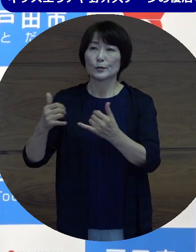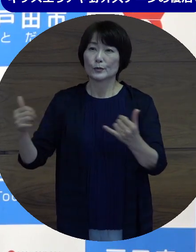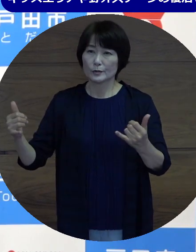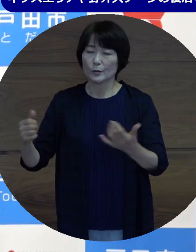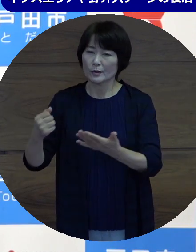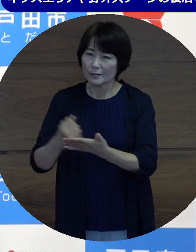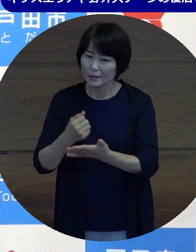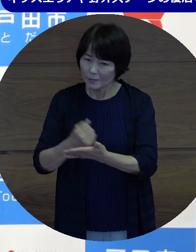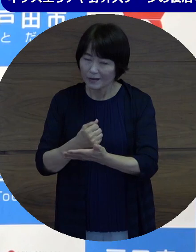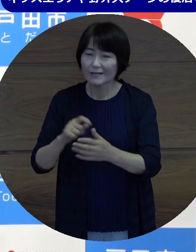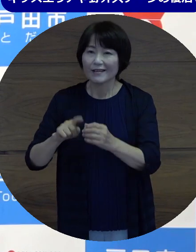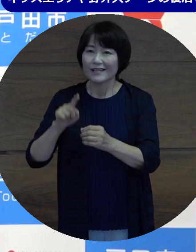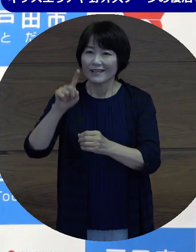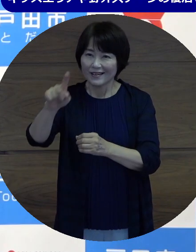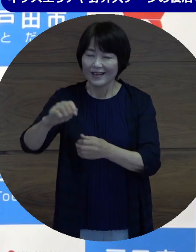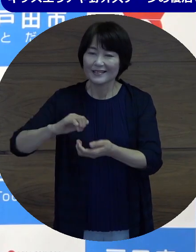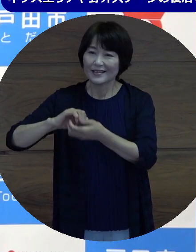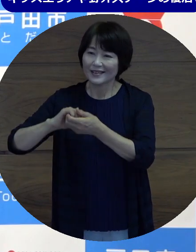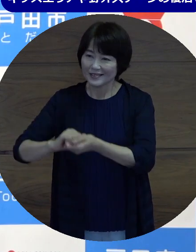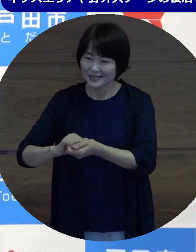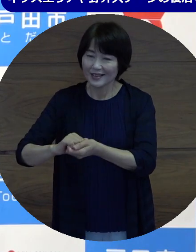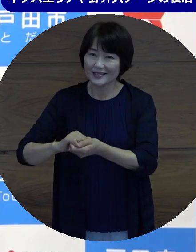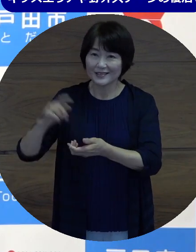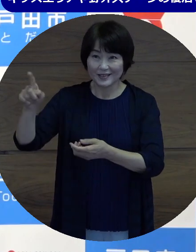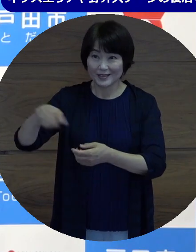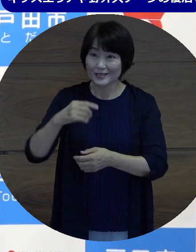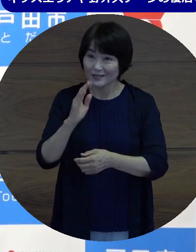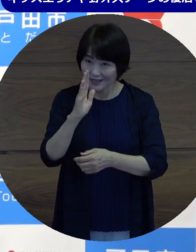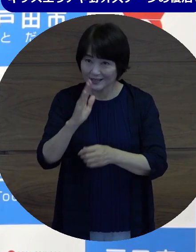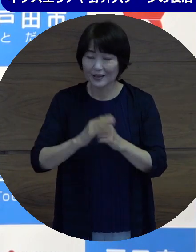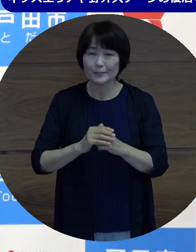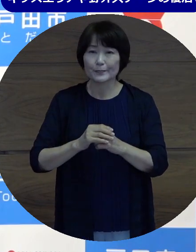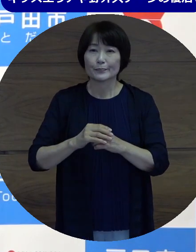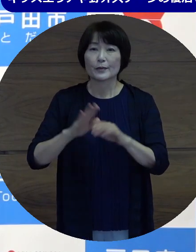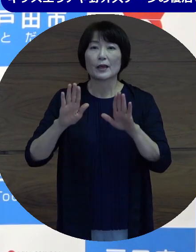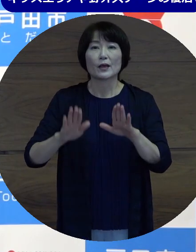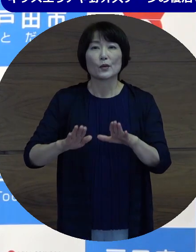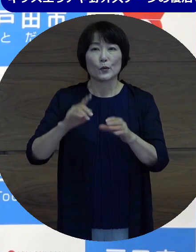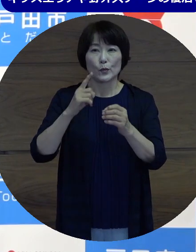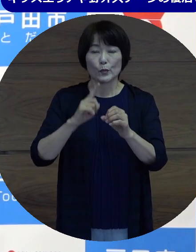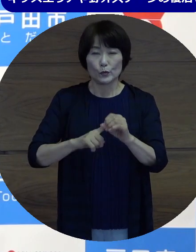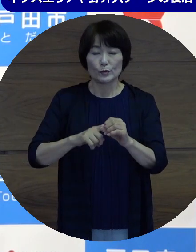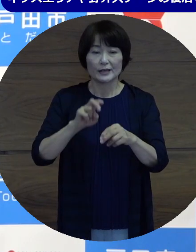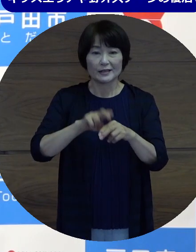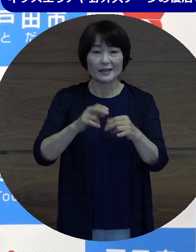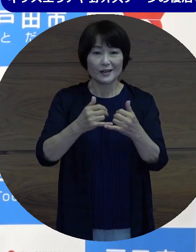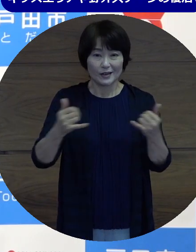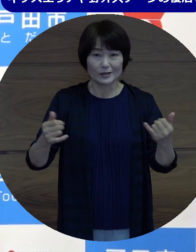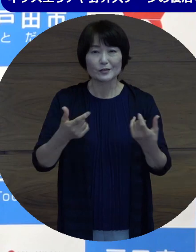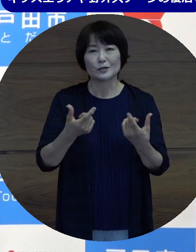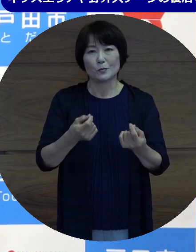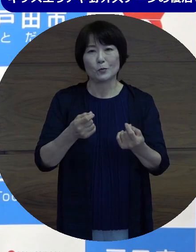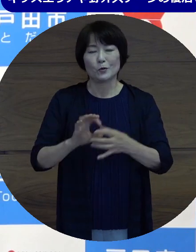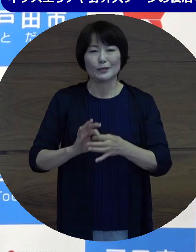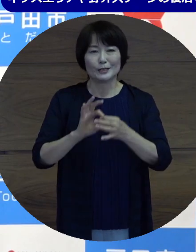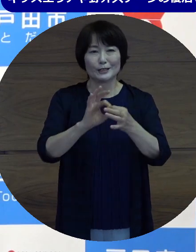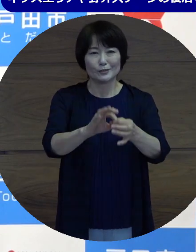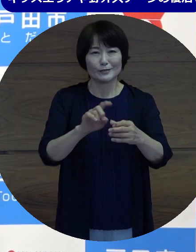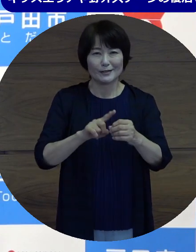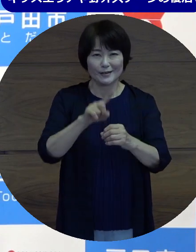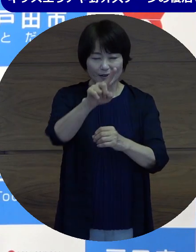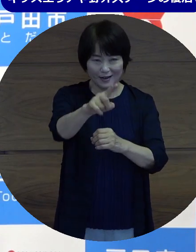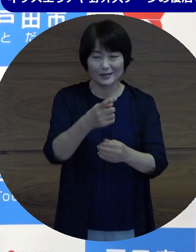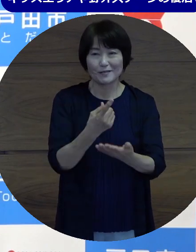ぜひお越しいただければと思います。また今年来られた方ももちろん来年もふるさと祭りにご参加いただければ